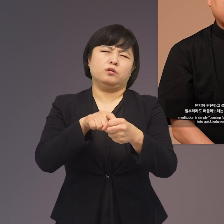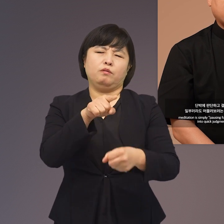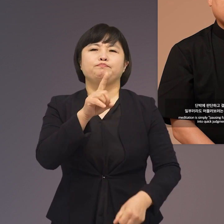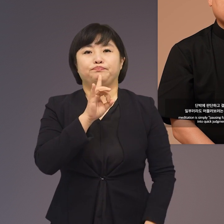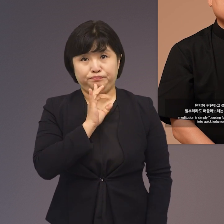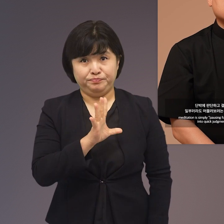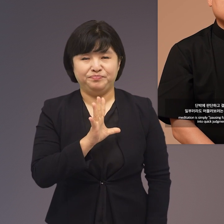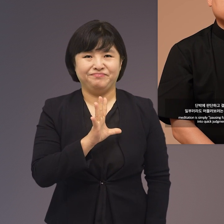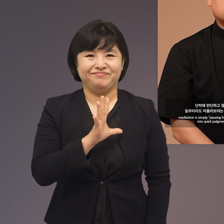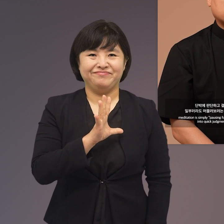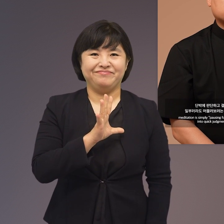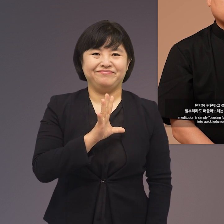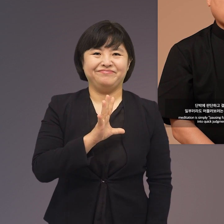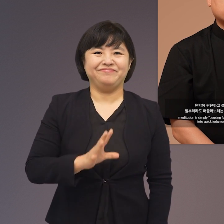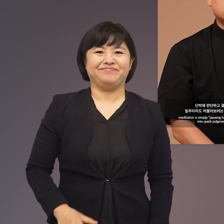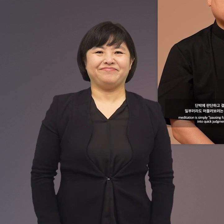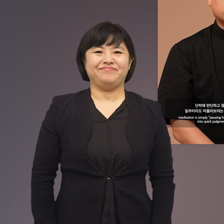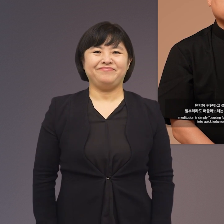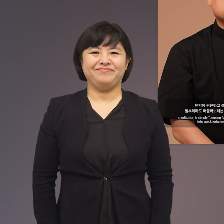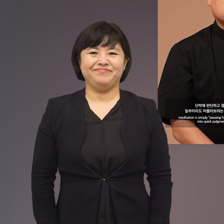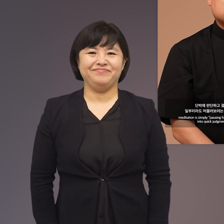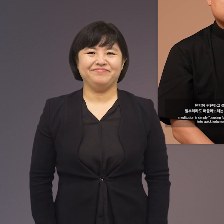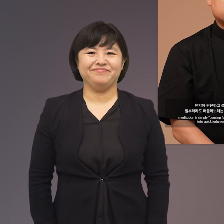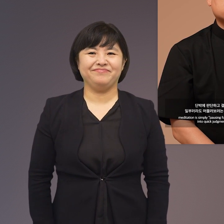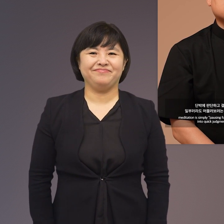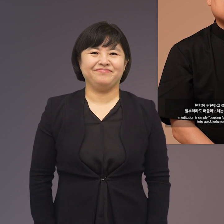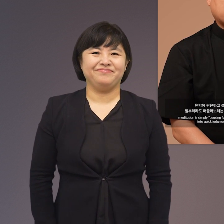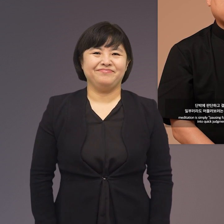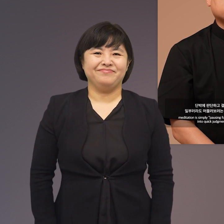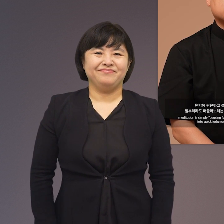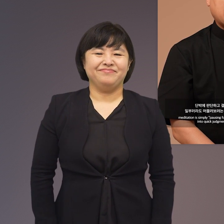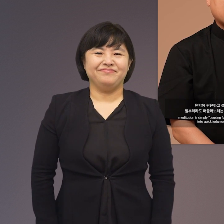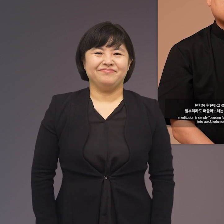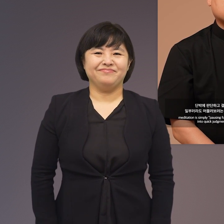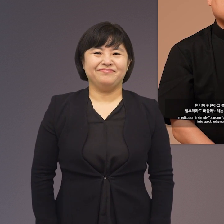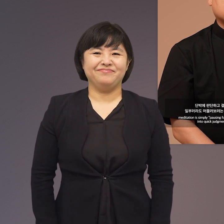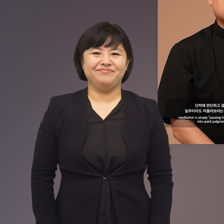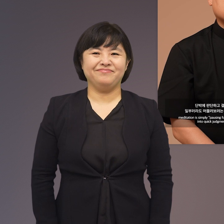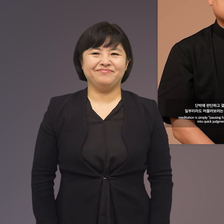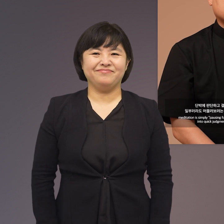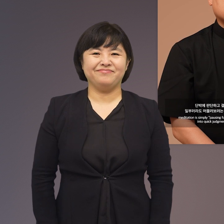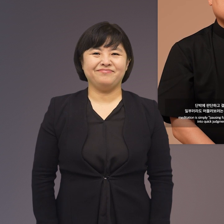않기 위해 일부러라도 머물러 보려는 것일 뿐이니까 말입니다.